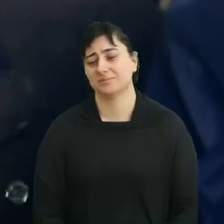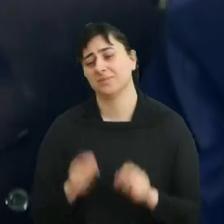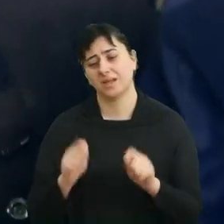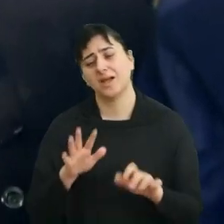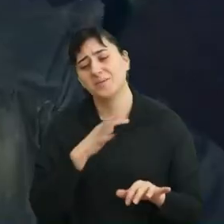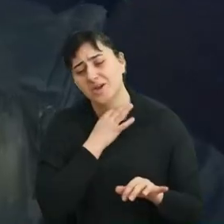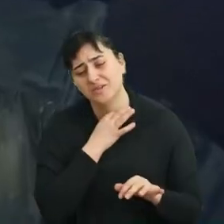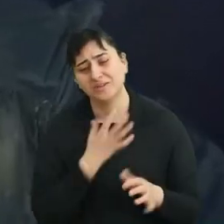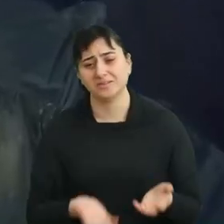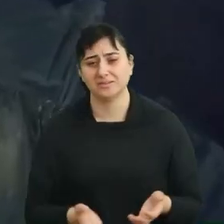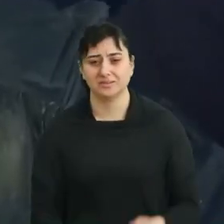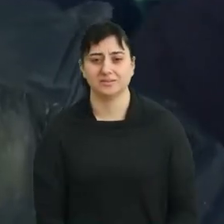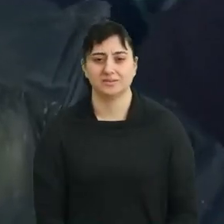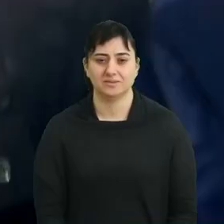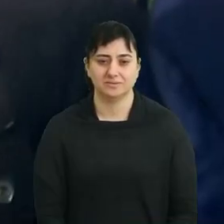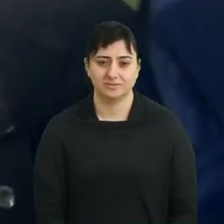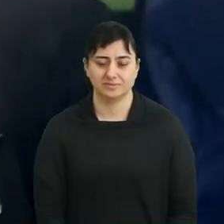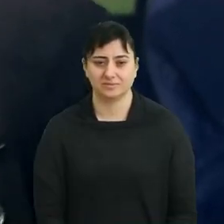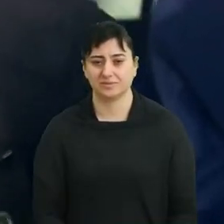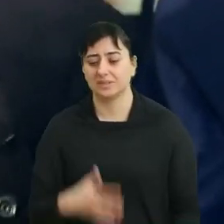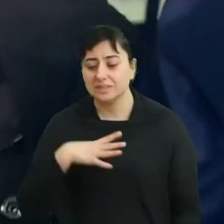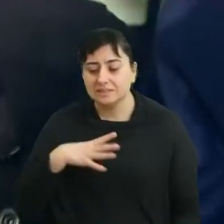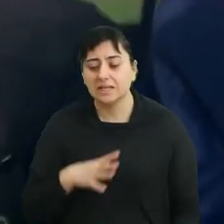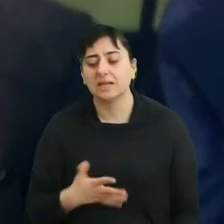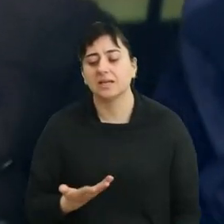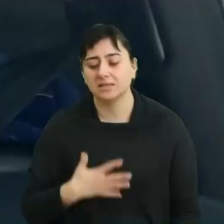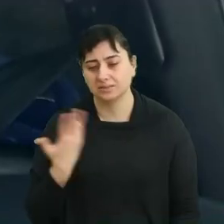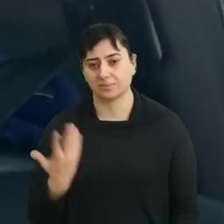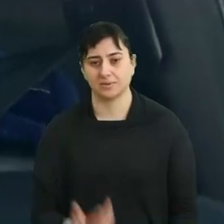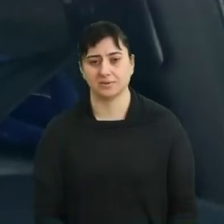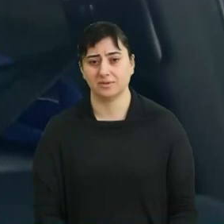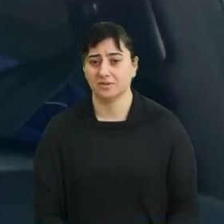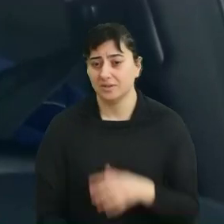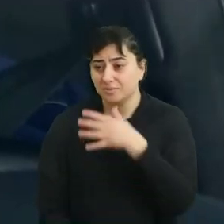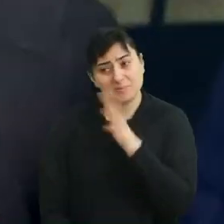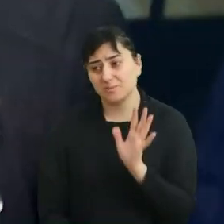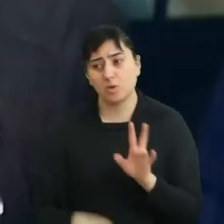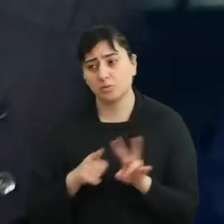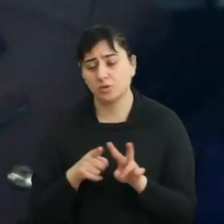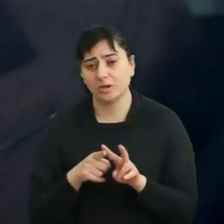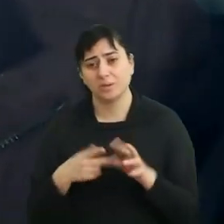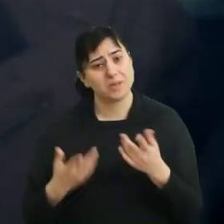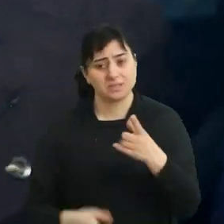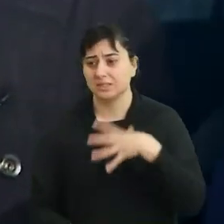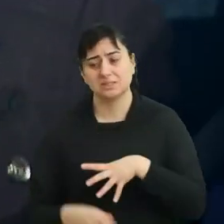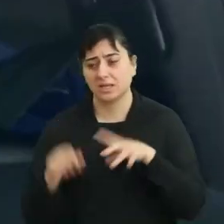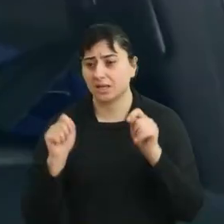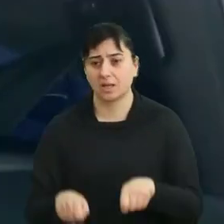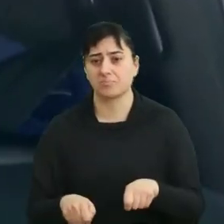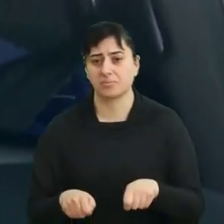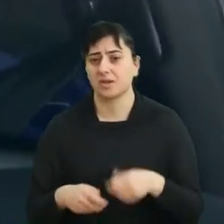Yapmayın Allah aşkınıza ben. Ya isteyerek mi oldu? Valla bilmiyorum Nurhan. Belki de isteyerek